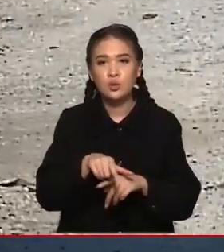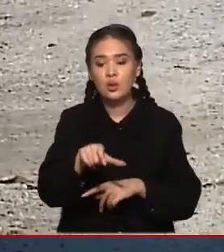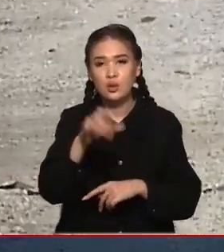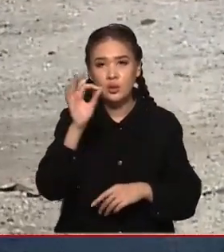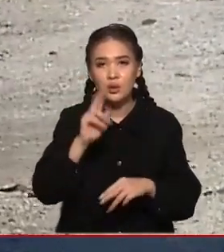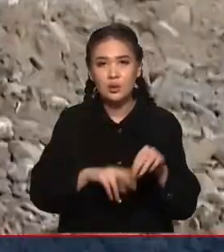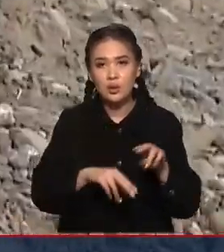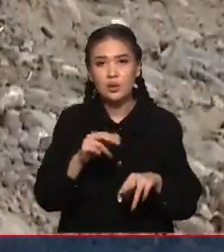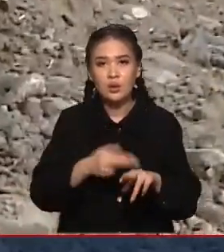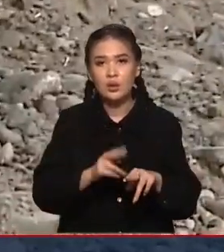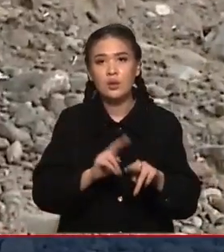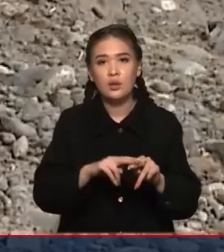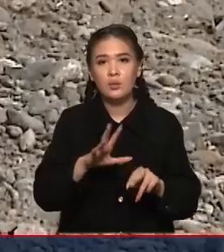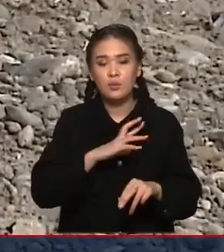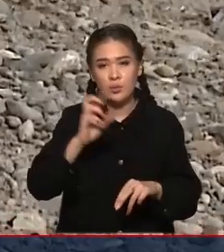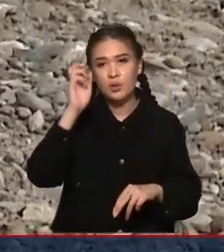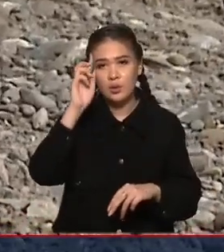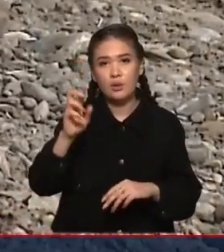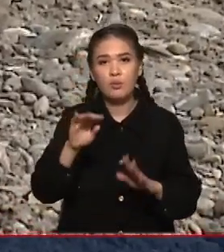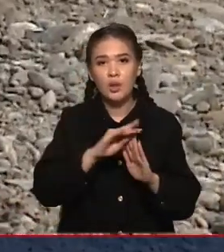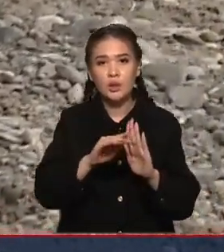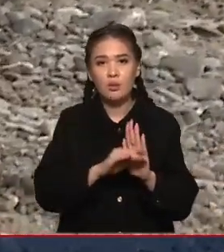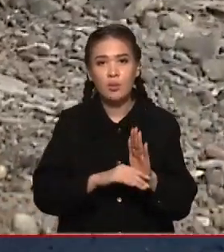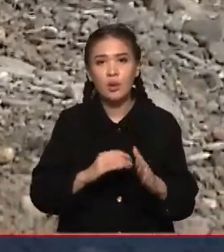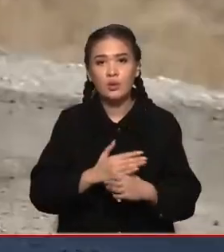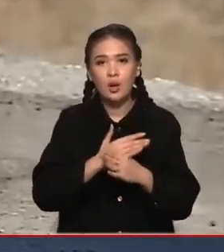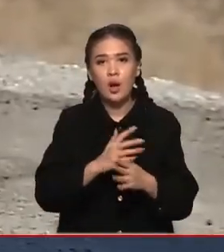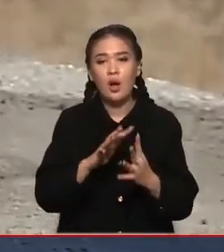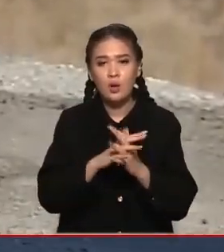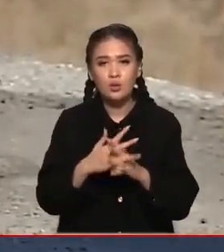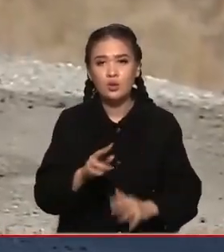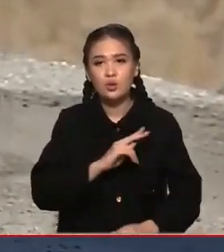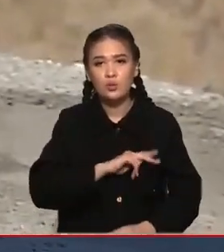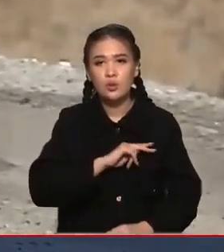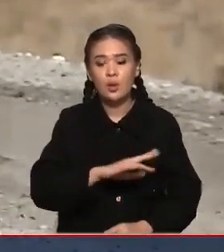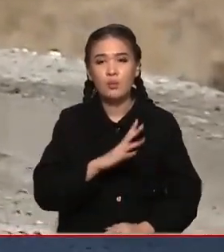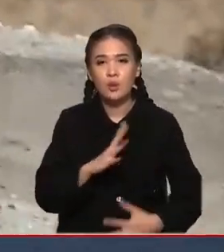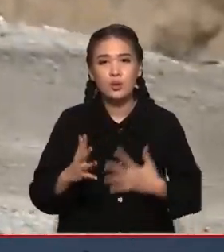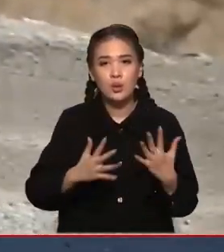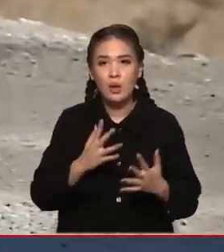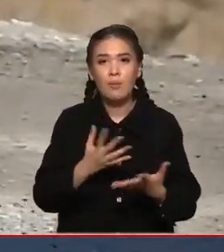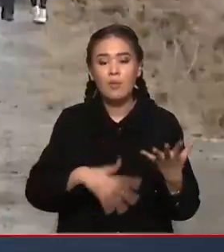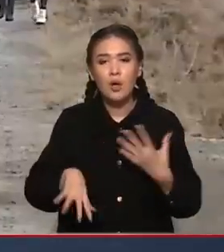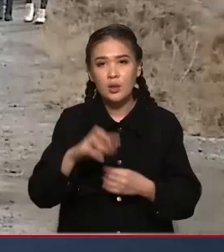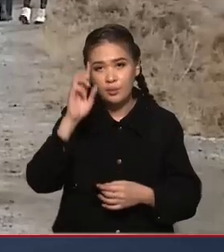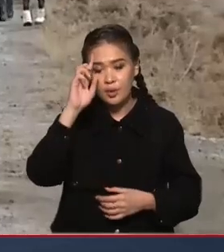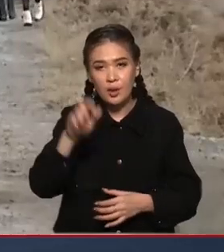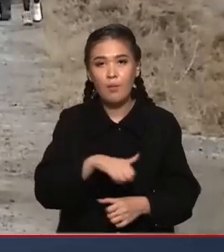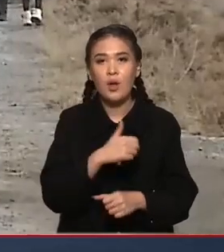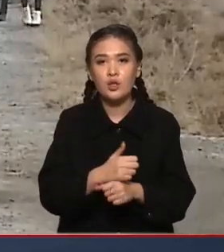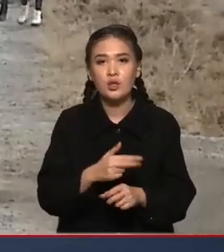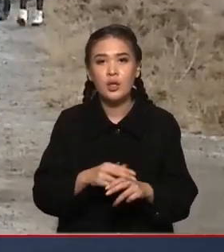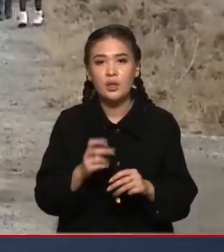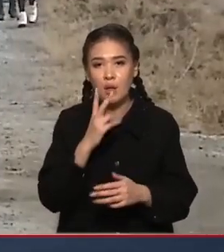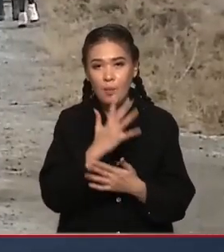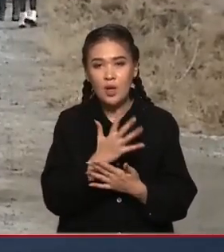Жастар бұрынғыдай қалақ емес, мемлекеттік бағдарлама көмегімен ауылға келіп жұмыс істеуге ынталы. Бұның барлығы мемлекет басшысының елге деген